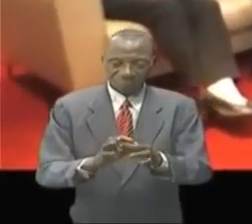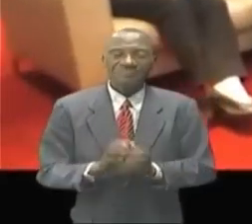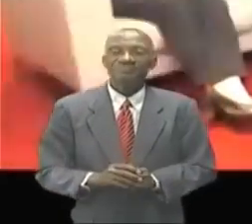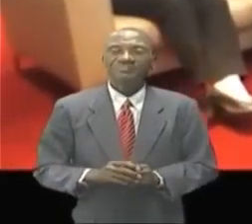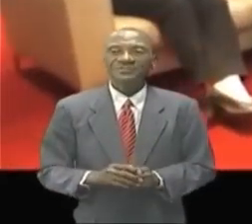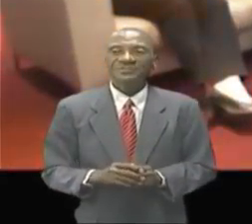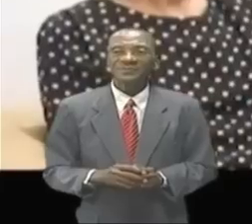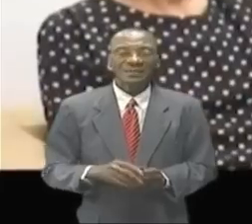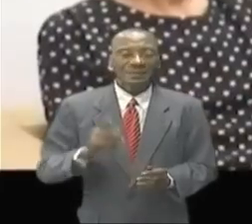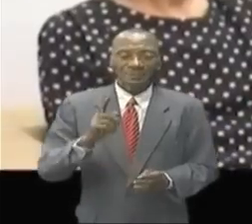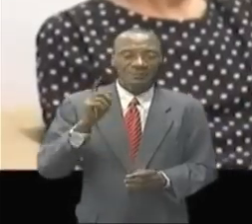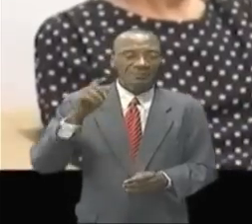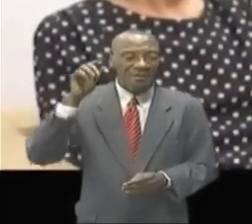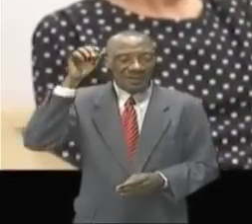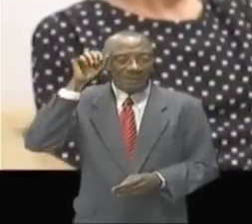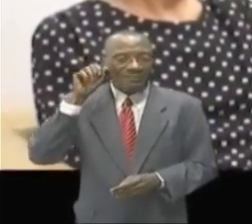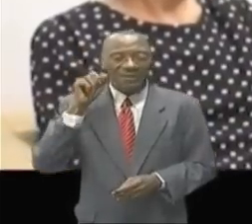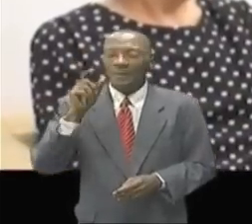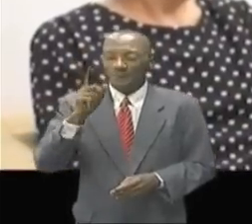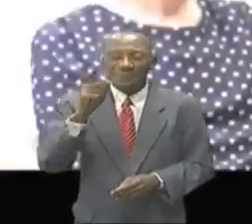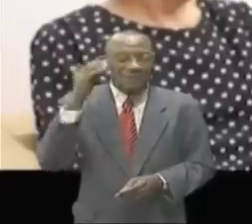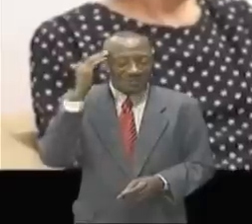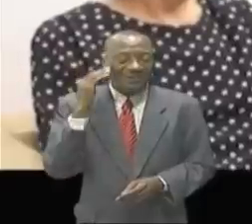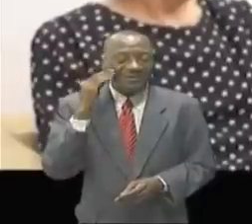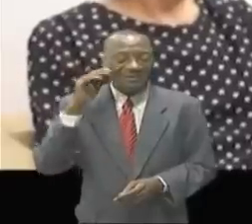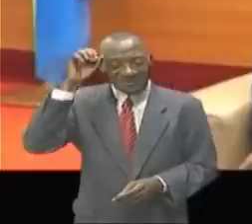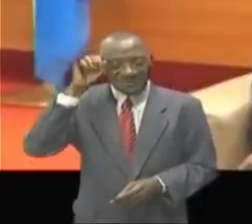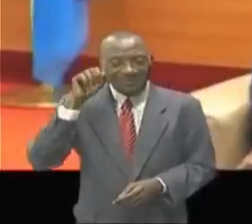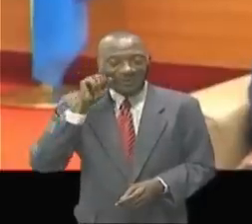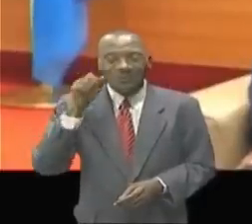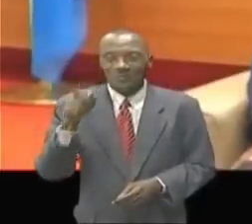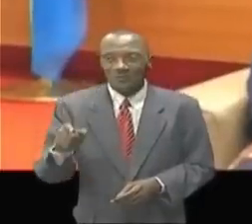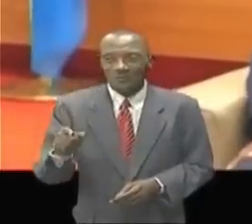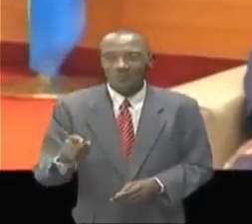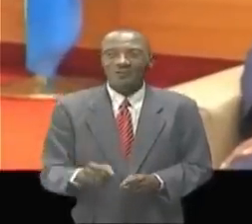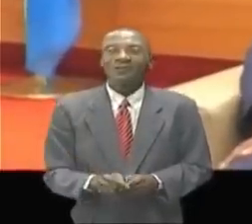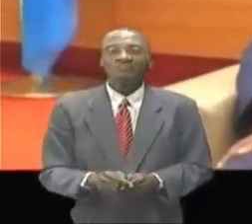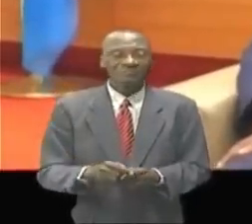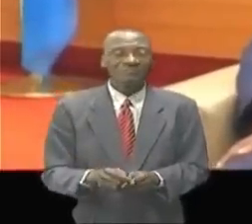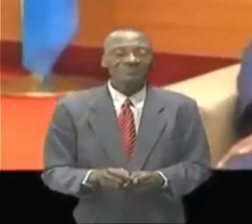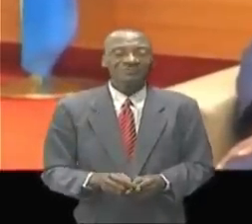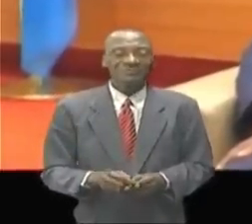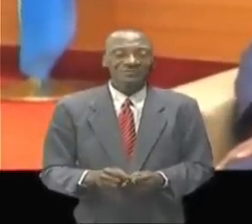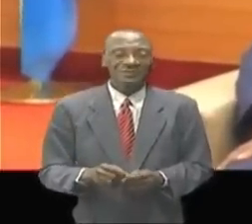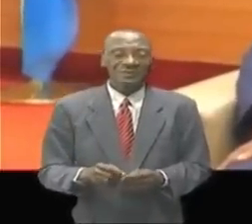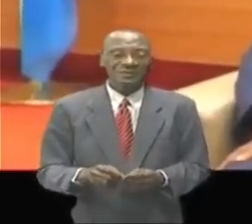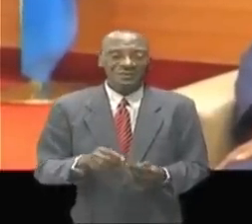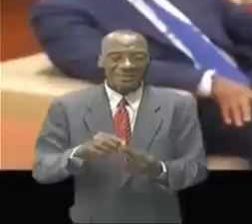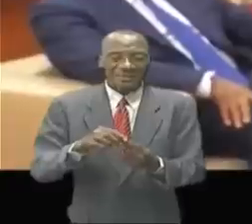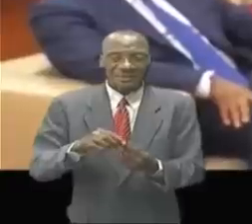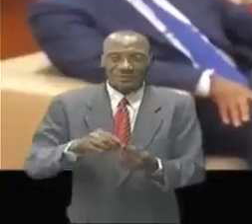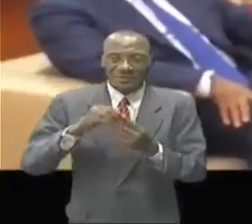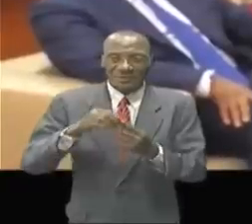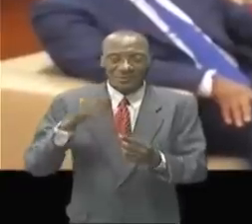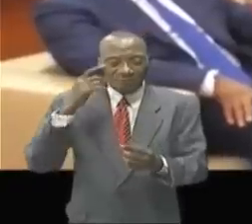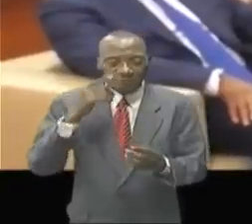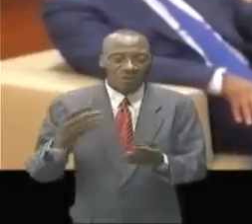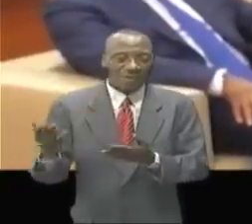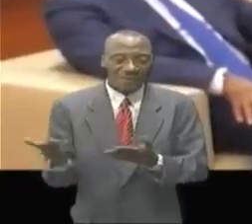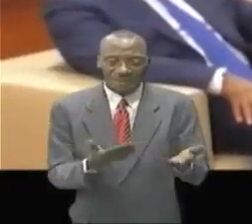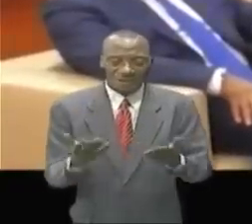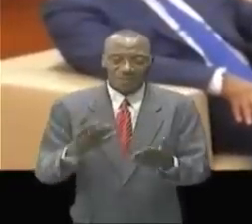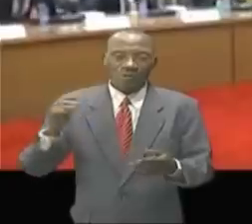Lukonde Kyenge vise la modernisation des infrastructures de transport en général et particulièrement celles des transports